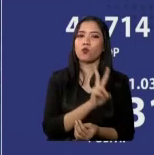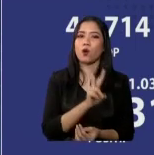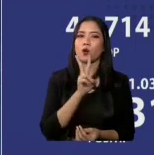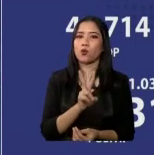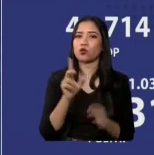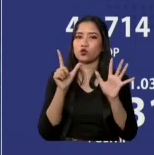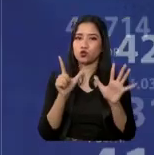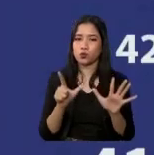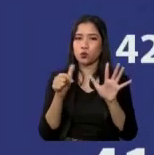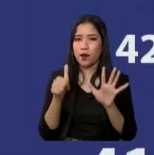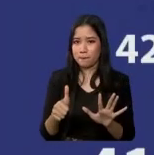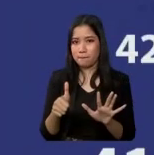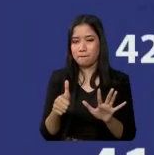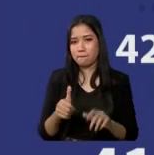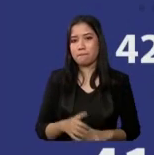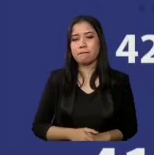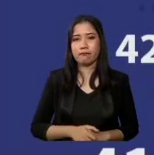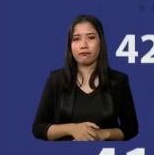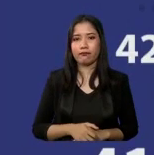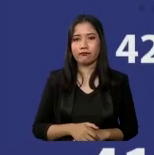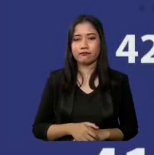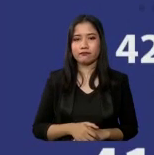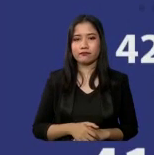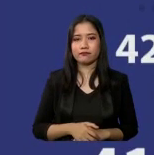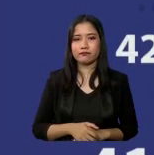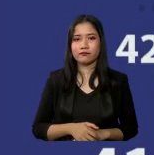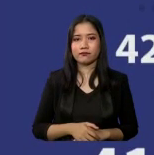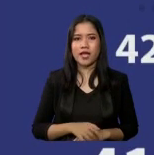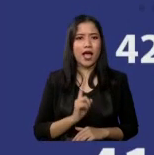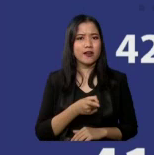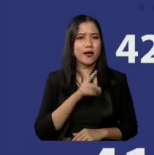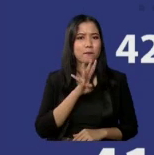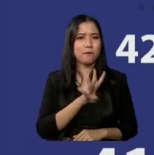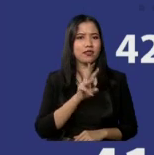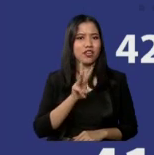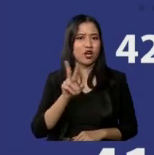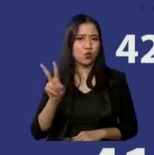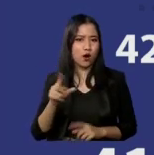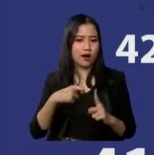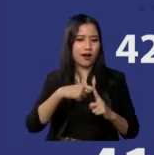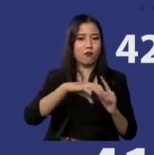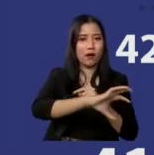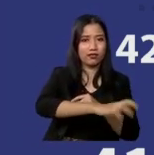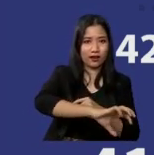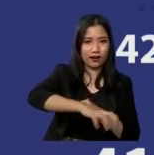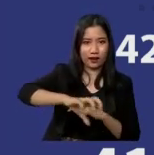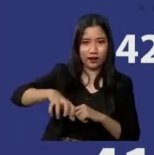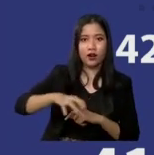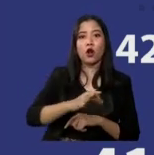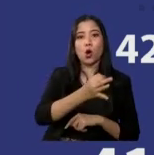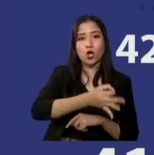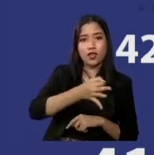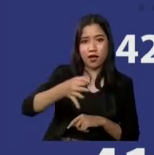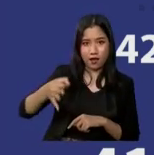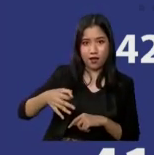2276 orang sudah 432 kabupaten-kota di 34 provinsi